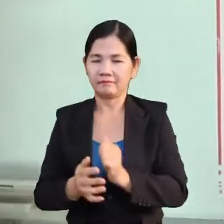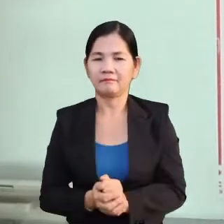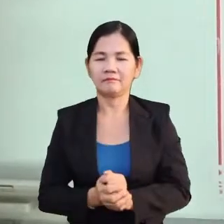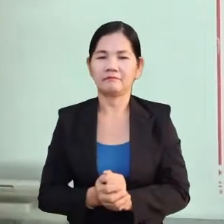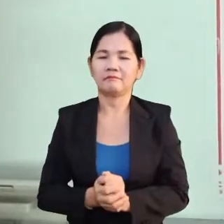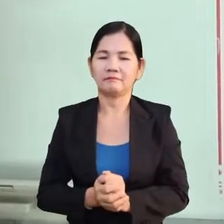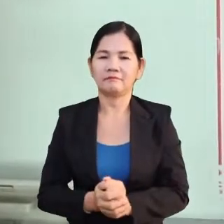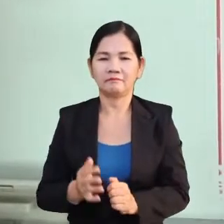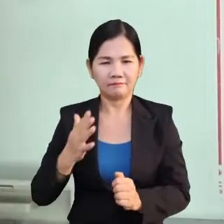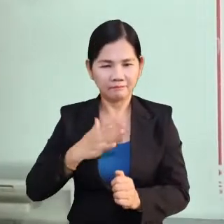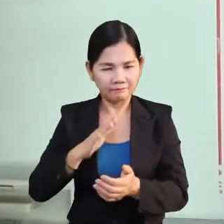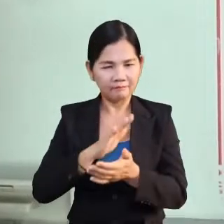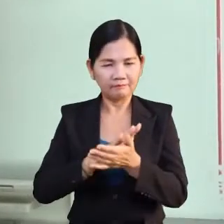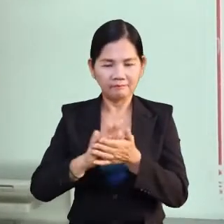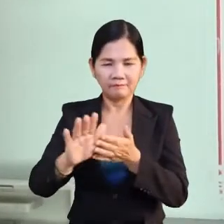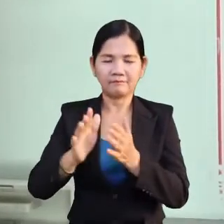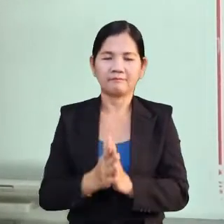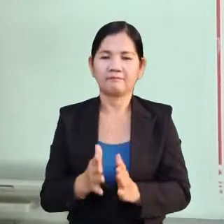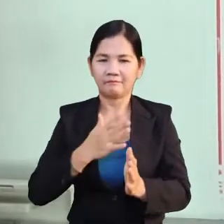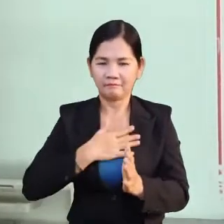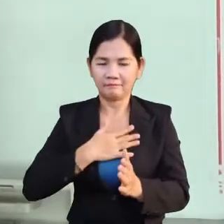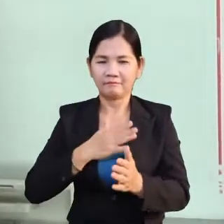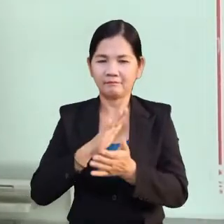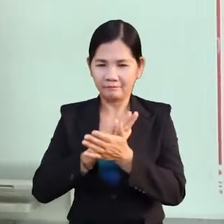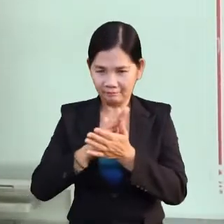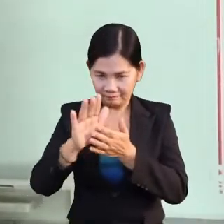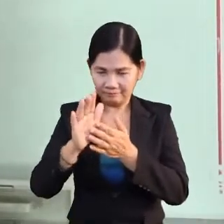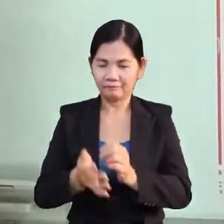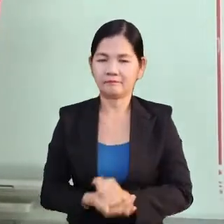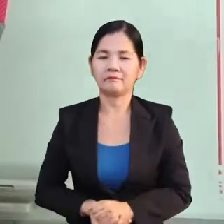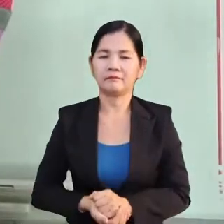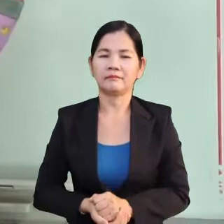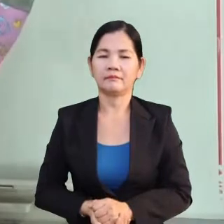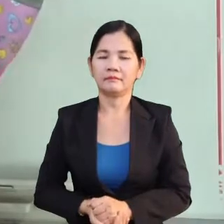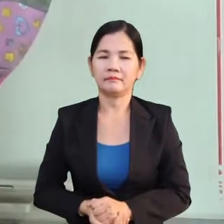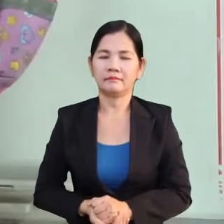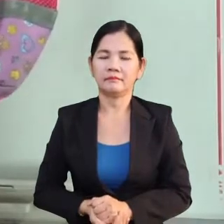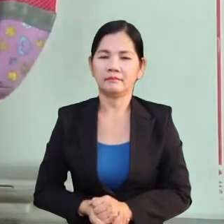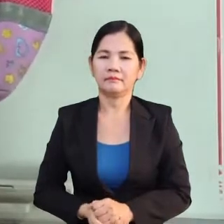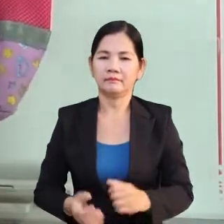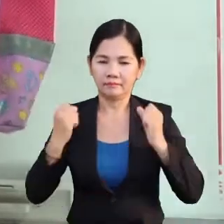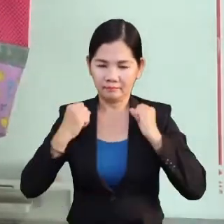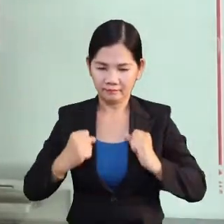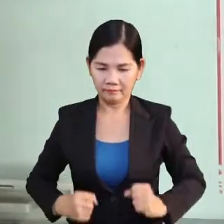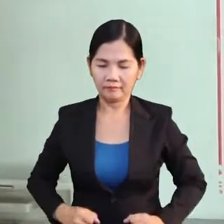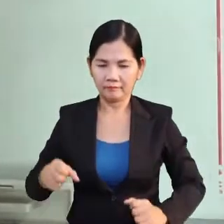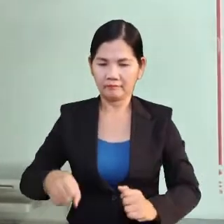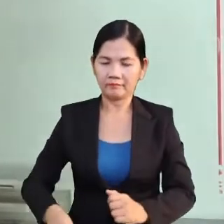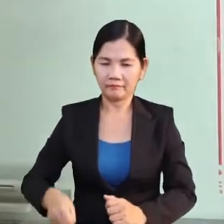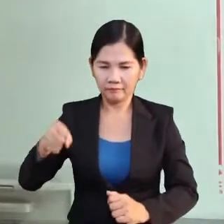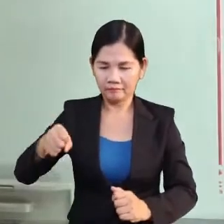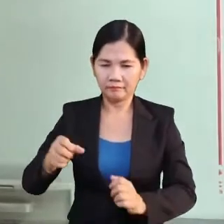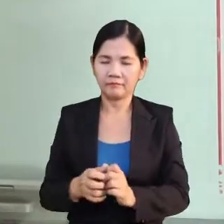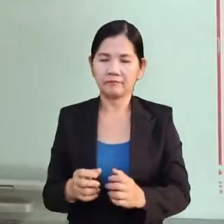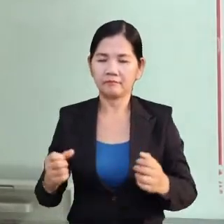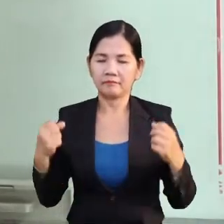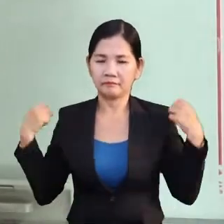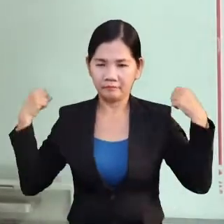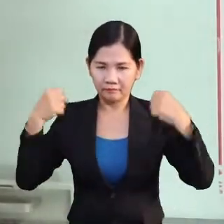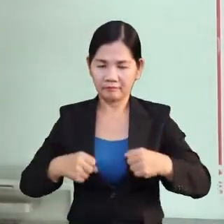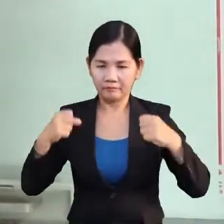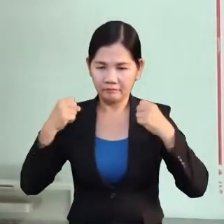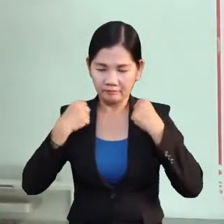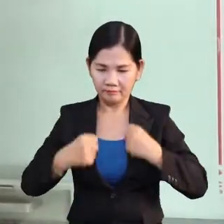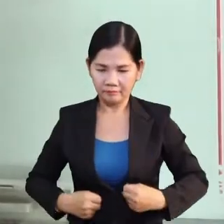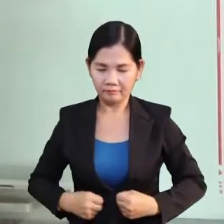ចាមានស្អាតស្អាតស្អាតជាងនឹងទៀតកូនណាចាអញ្ចឹងនេះគឺជាកាតាបអញ្ចឹងកាតាបហ្នឹងយើងប្រើសម្រាប់ធ្វើអ្វីដែរកូន